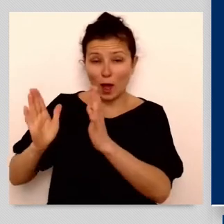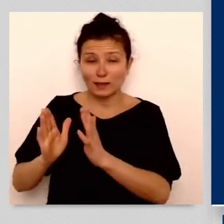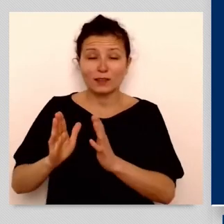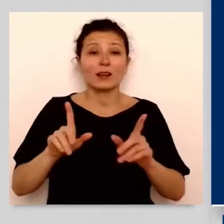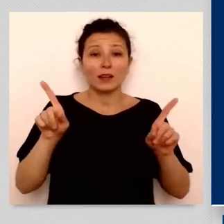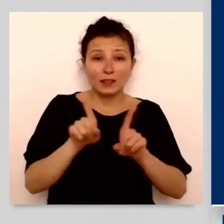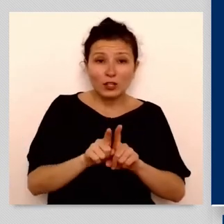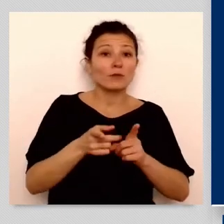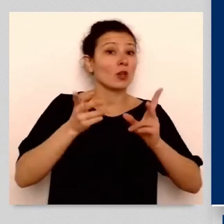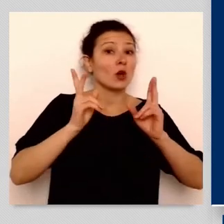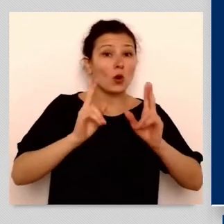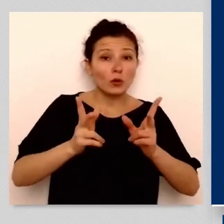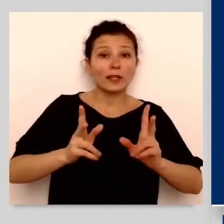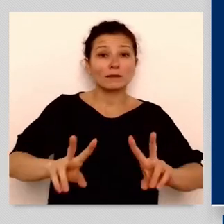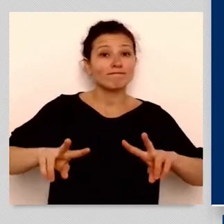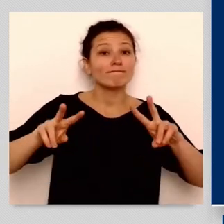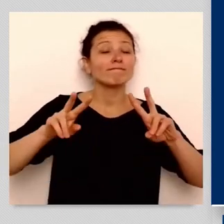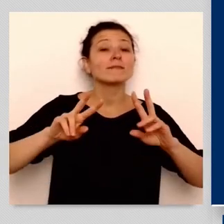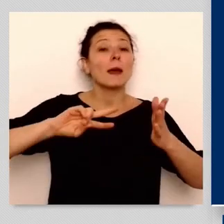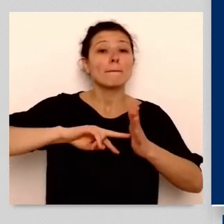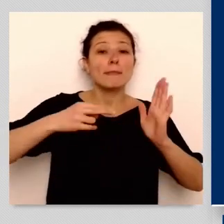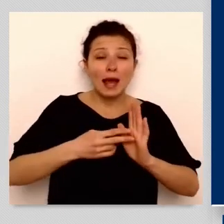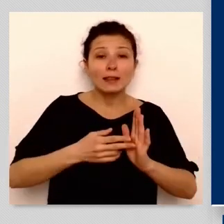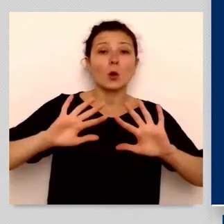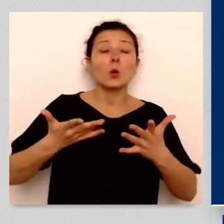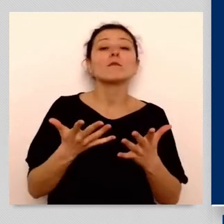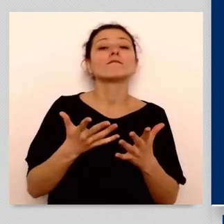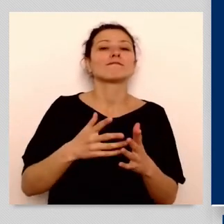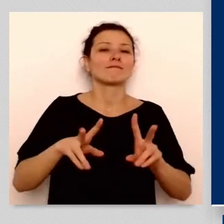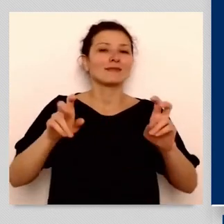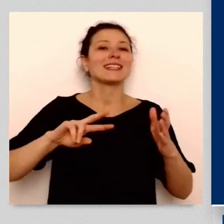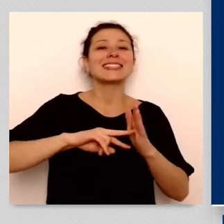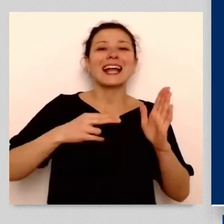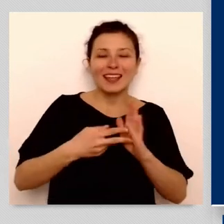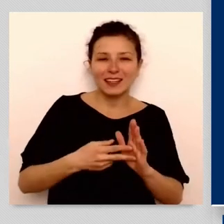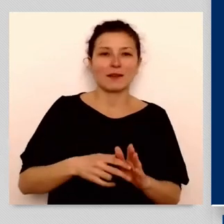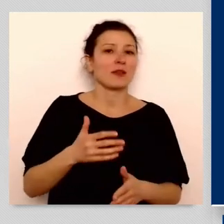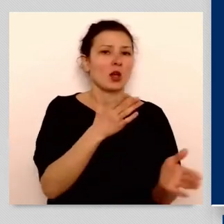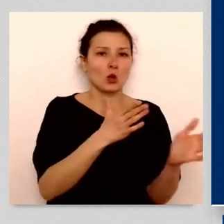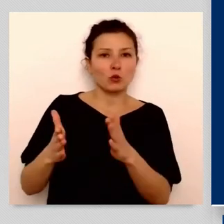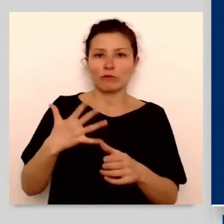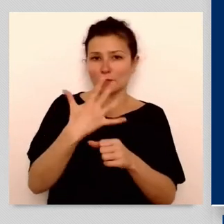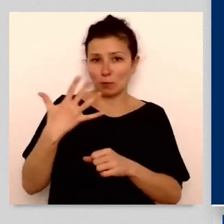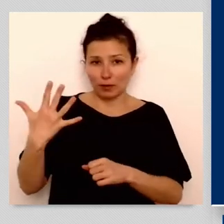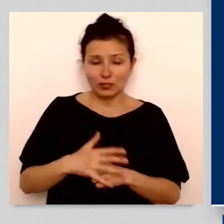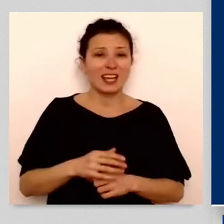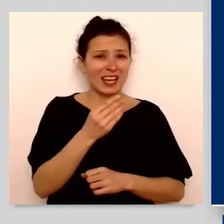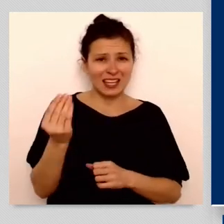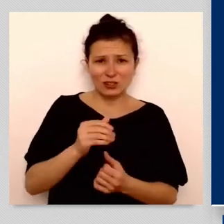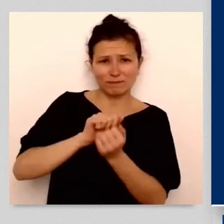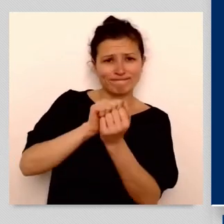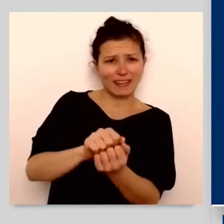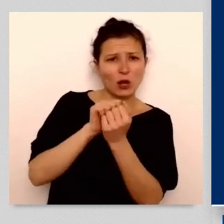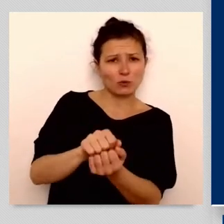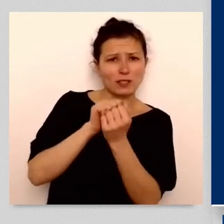w postaci strategii Gotowi na 55, która określa, tu jeszcze trwają negocjacje właśnie, jakie